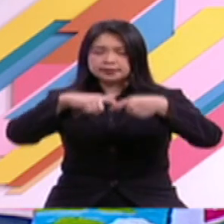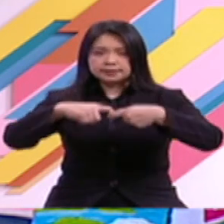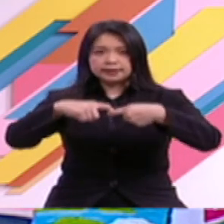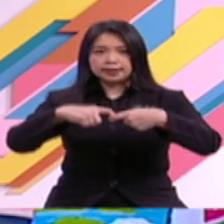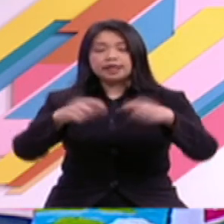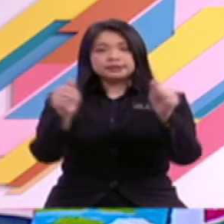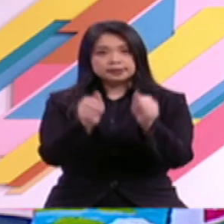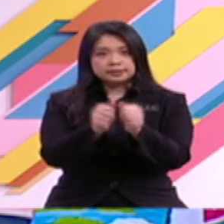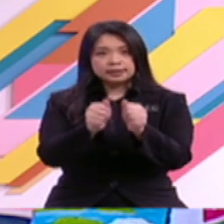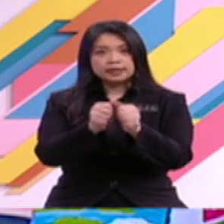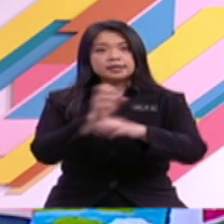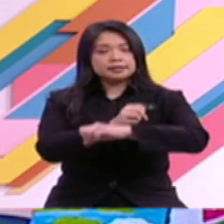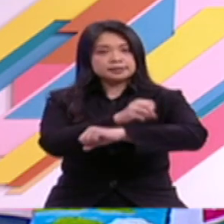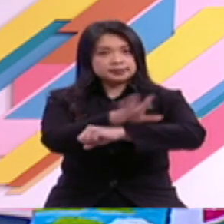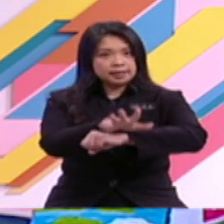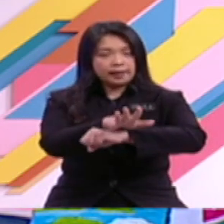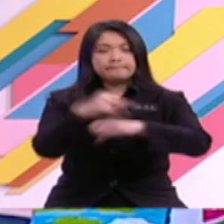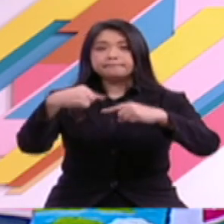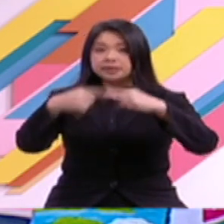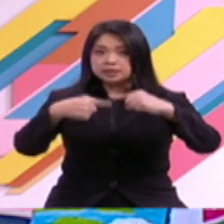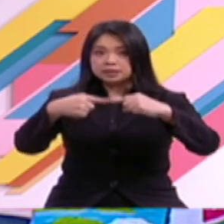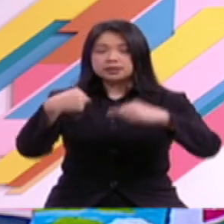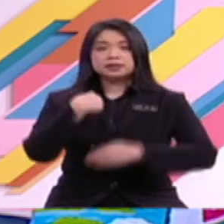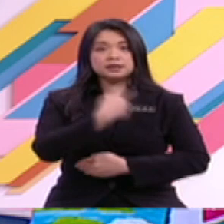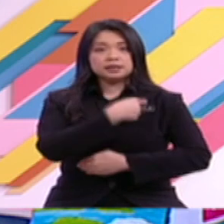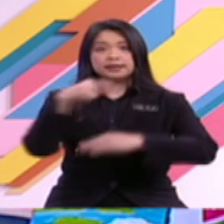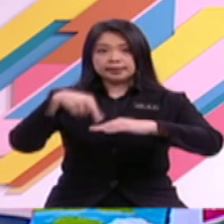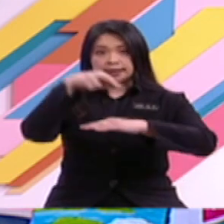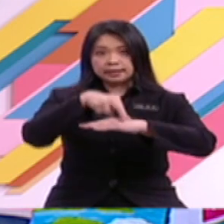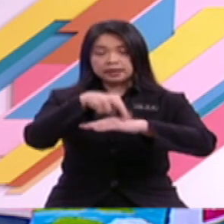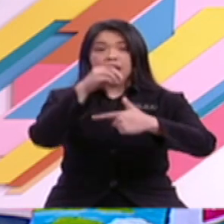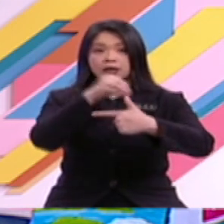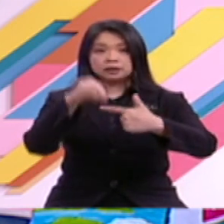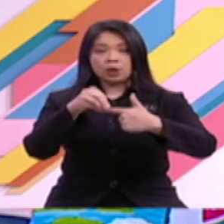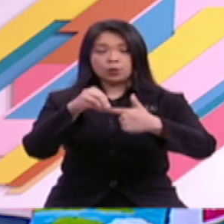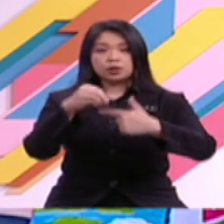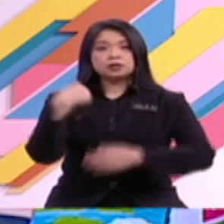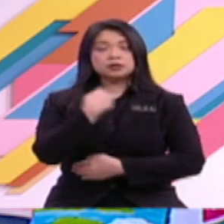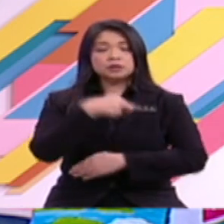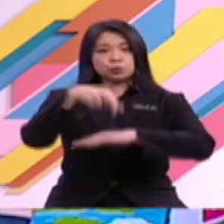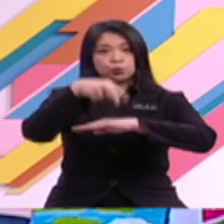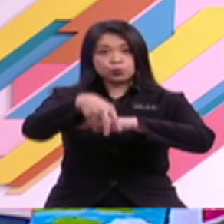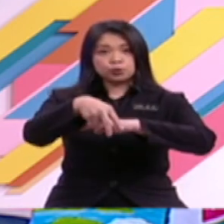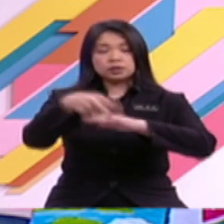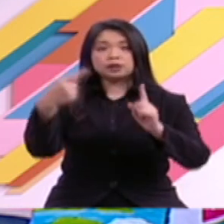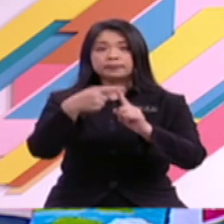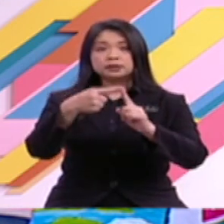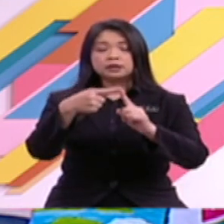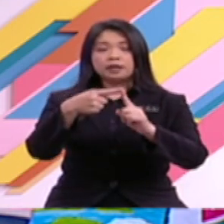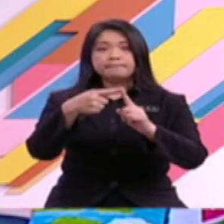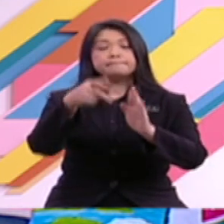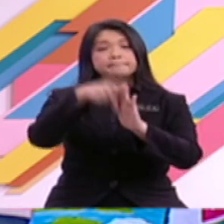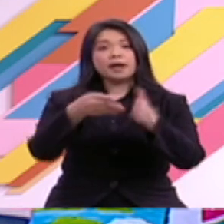ke saja bebek item lah menaikkan ataupun menurunkan tindakan cukup bisa kepada permintaan sedang